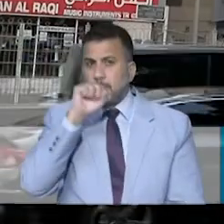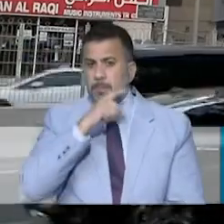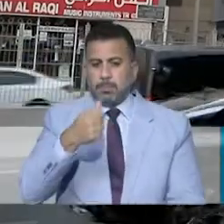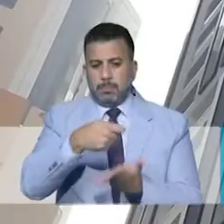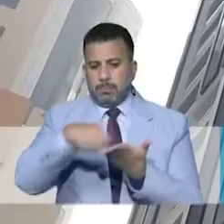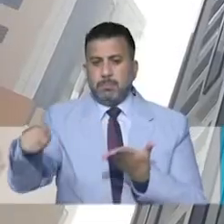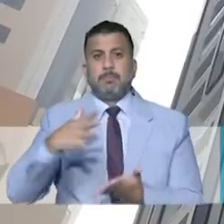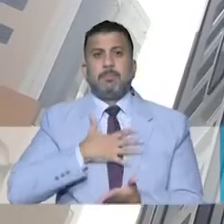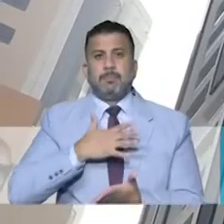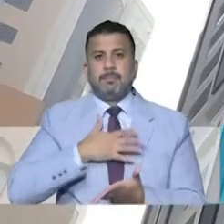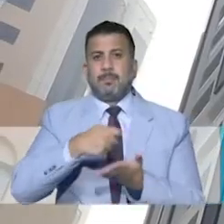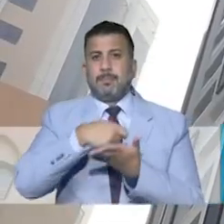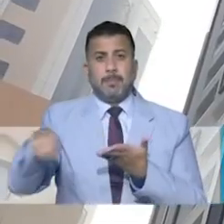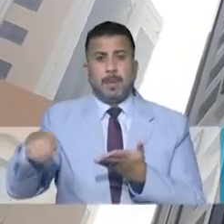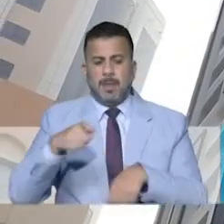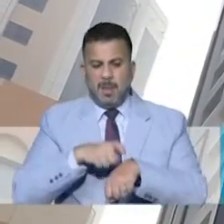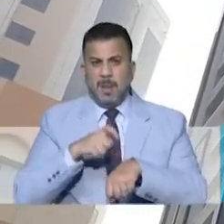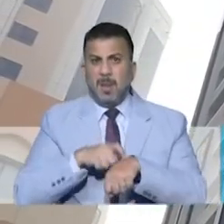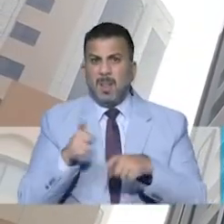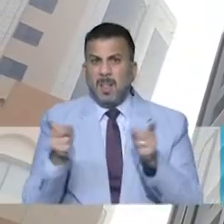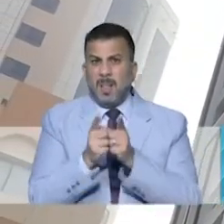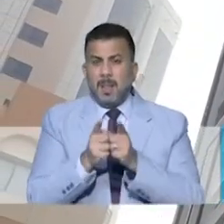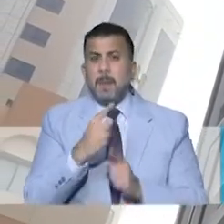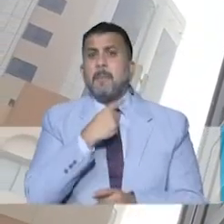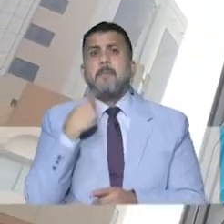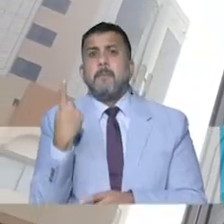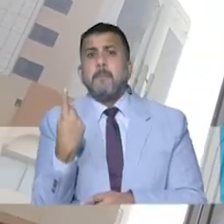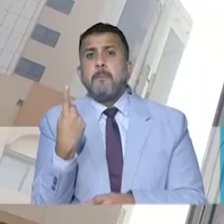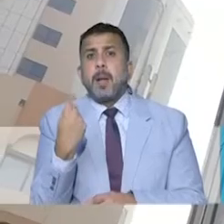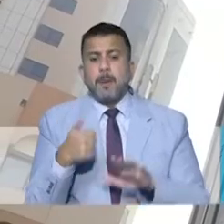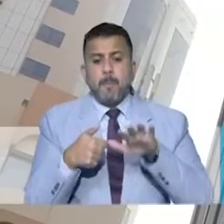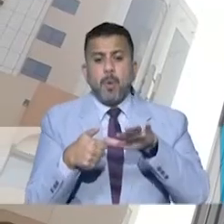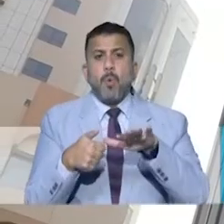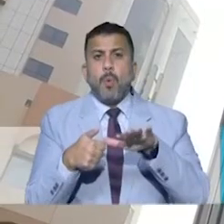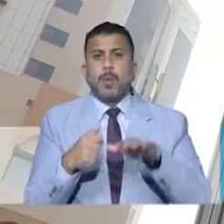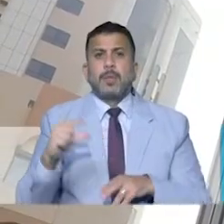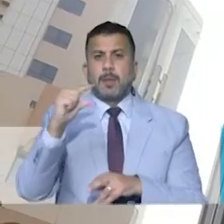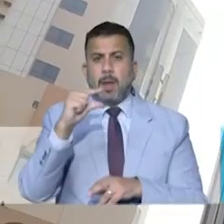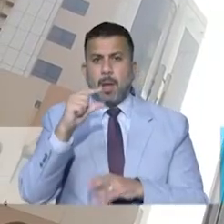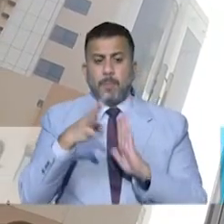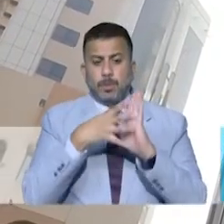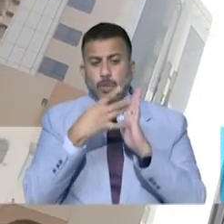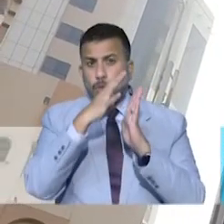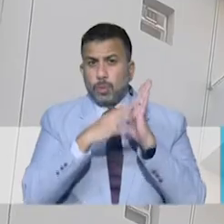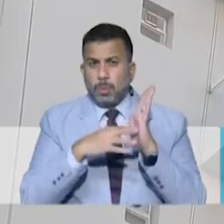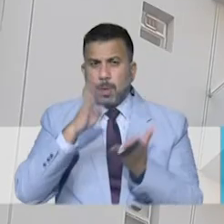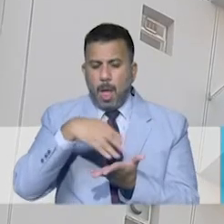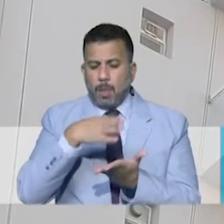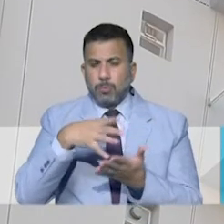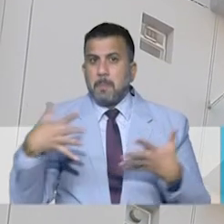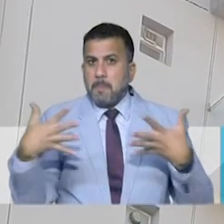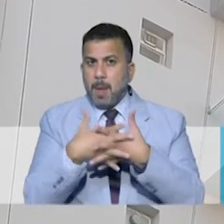نفقتها وتنفذه خلال وقت قياسي بقيمه 100 مليون درهم وفقا لجدول زمني وخطط